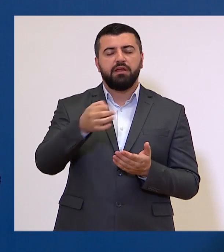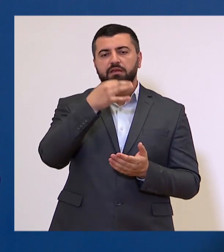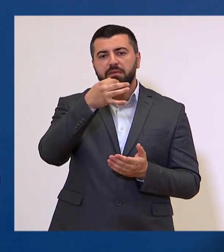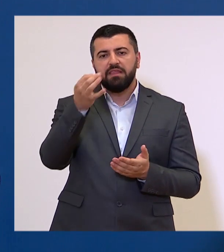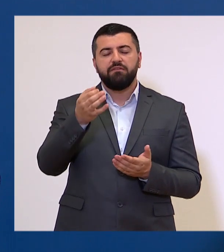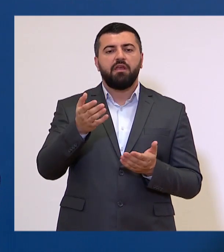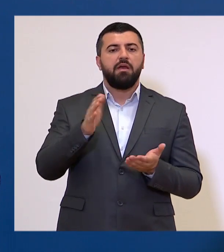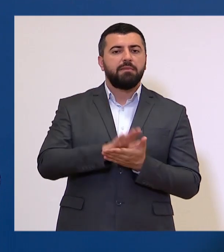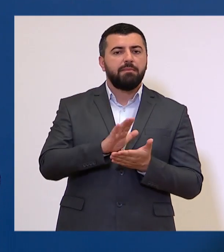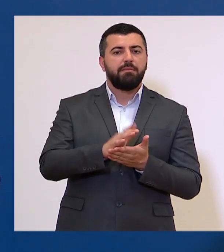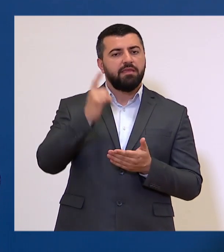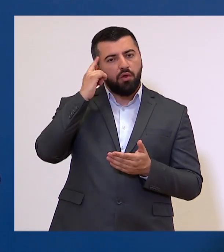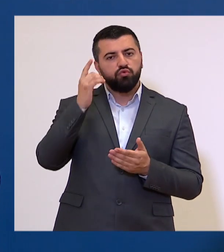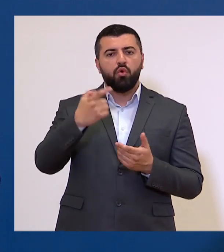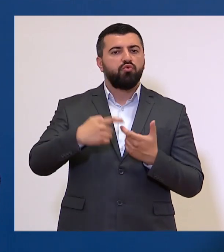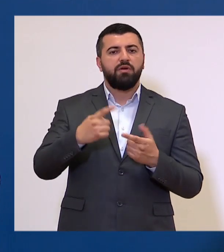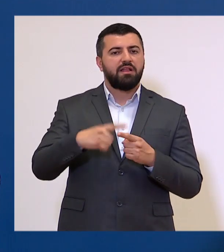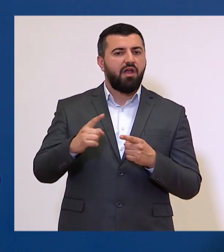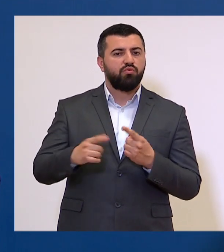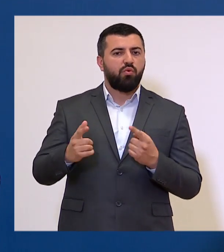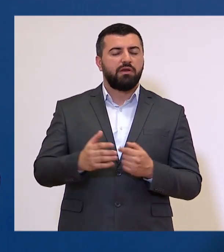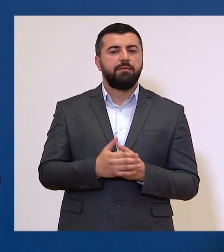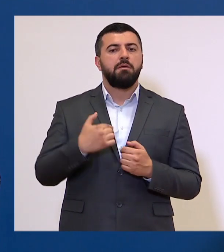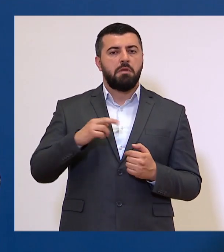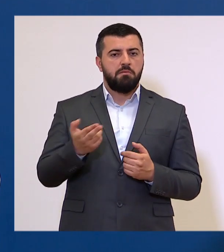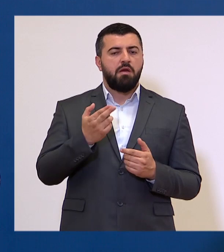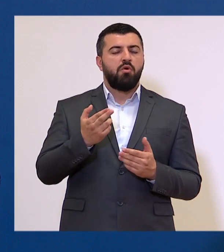prave anamneze da se zaključi o čemu se radi. U svakom slučaju